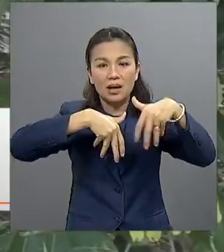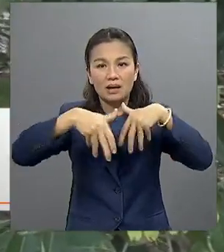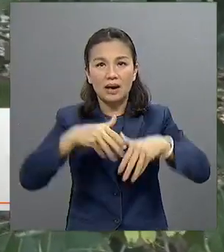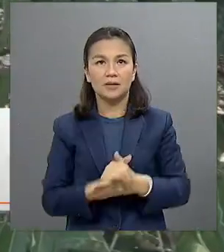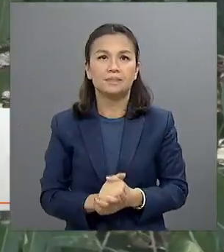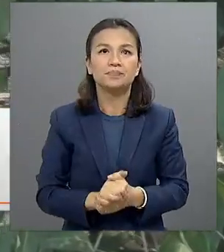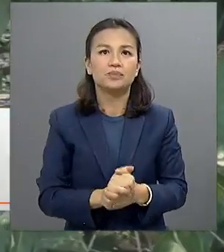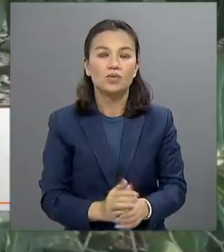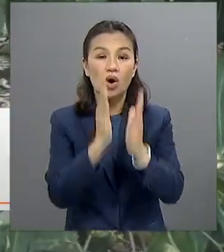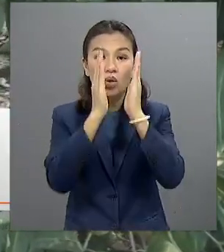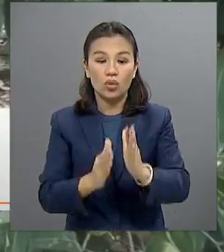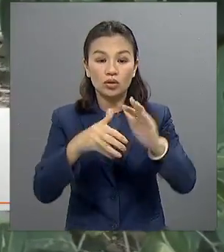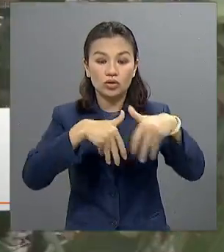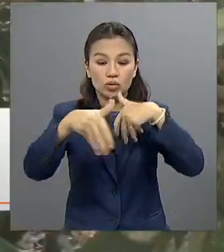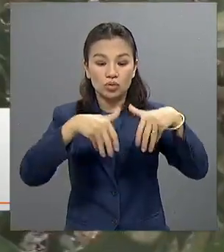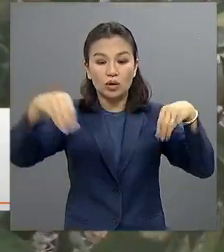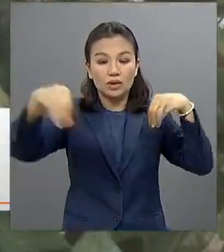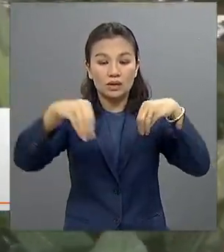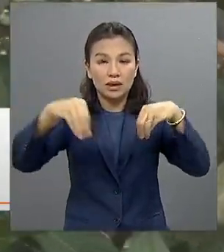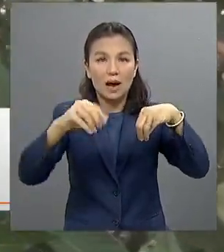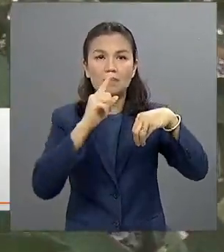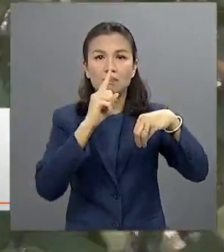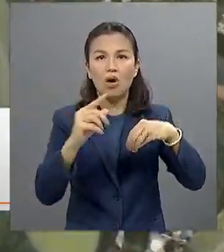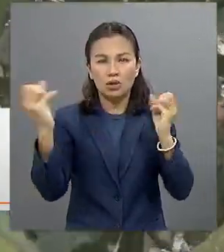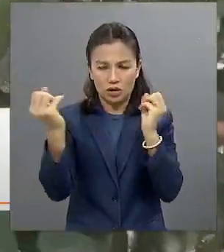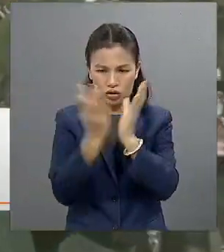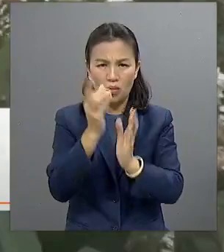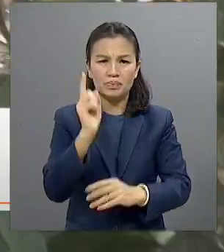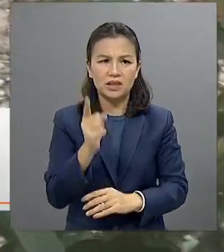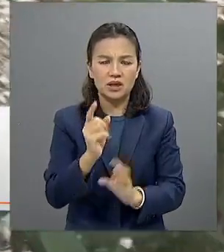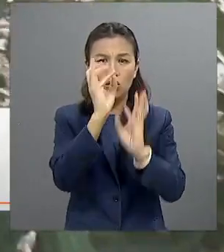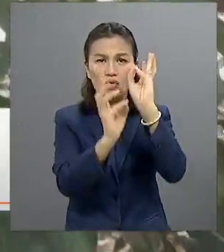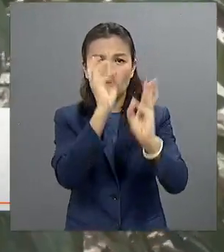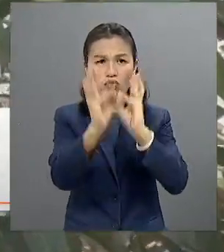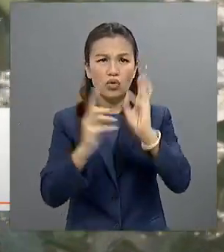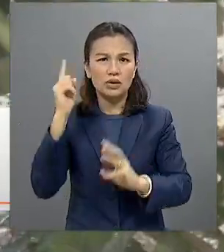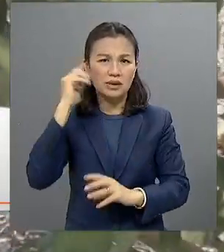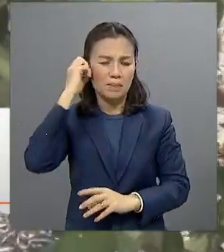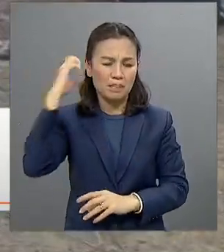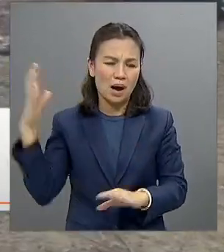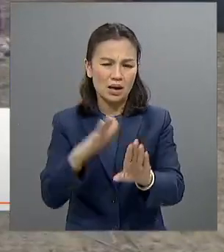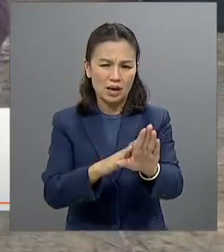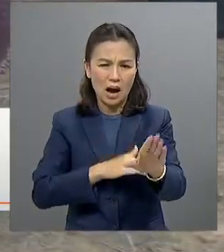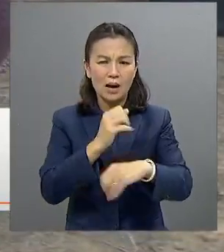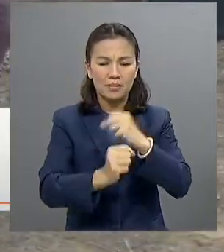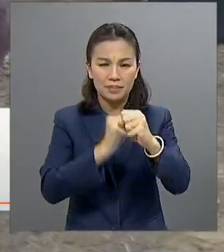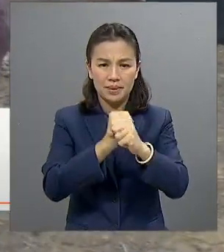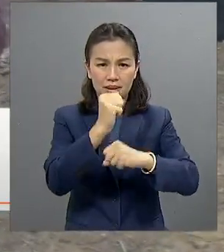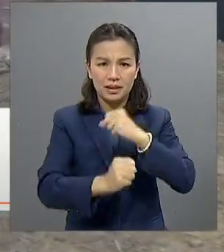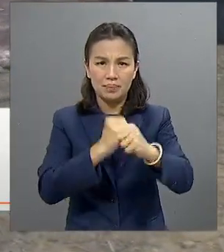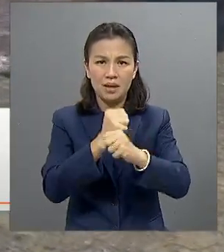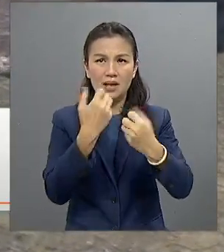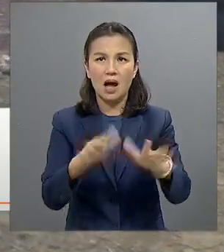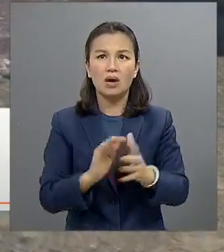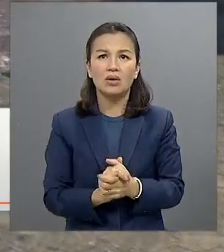ที่อยู่ใกล้กับโรงงานบอกว่าได้รับผลกระทบจากฝุ่นละอองเสียงดังมาหลายปีแล้วพอถึงฤดูฝนนะคะกลิ่นมันจะเหม็น